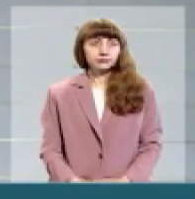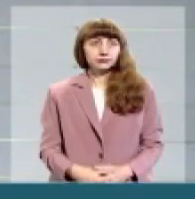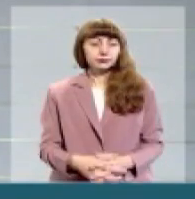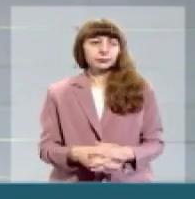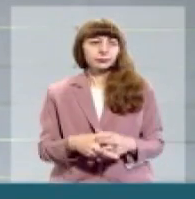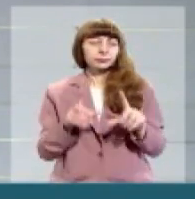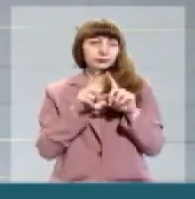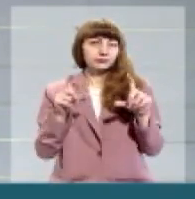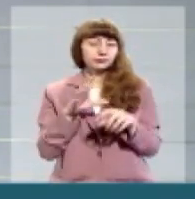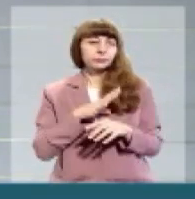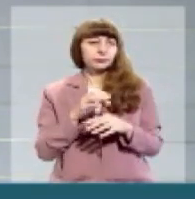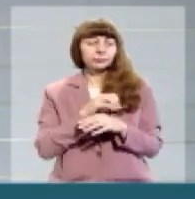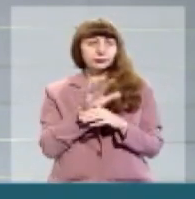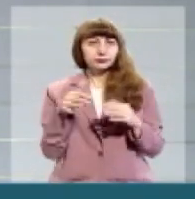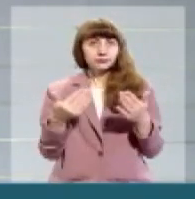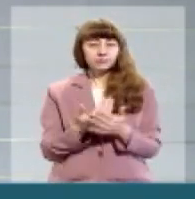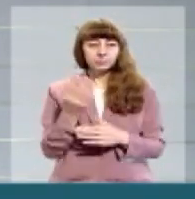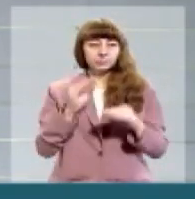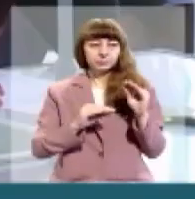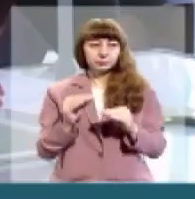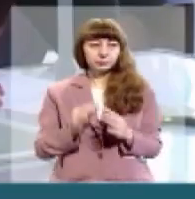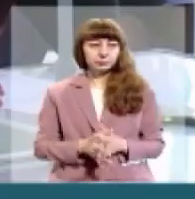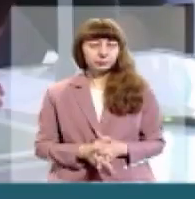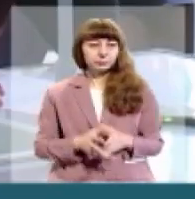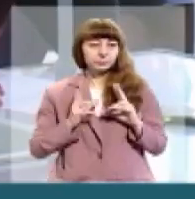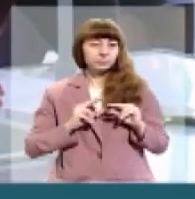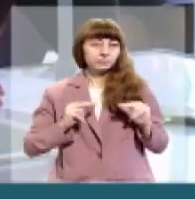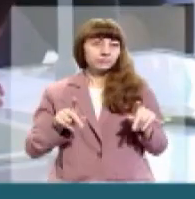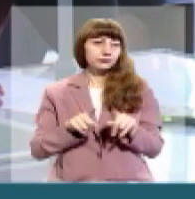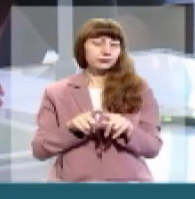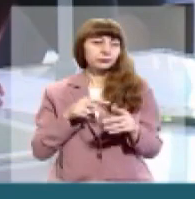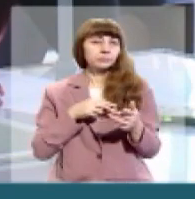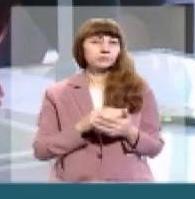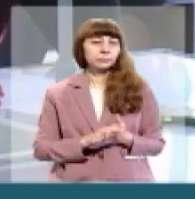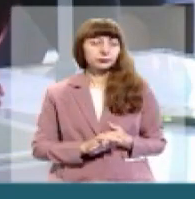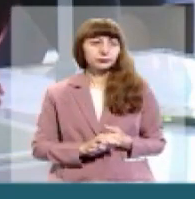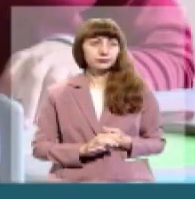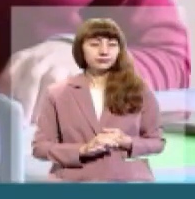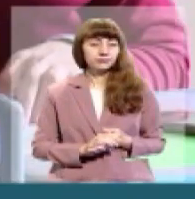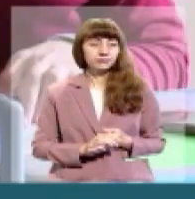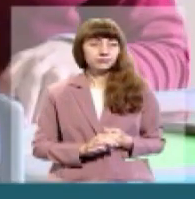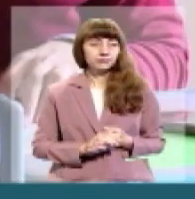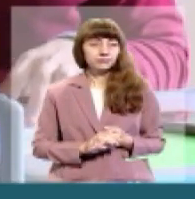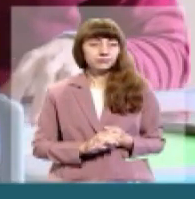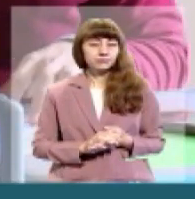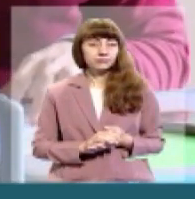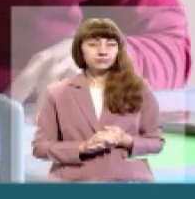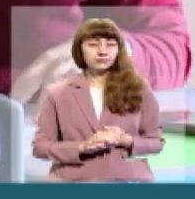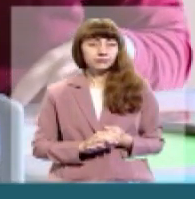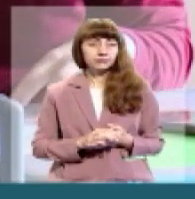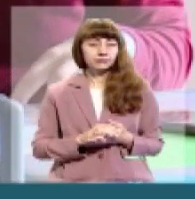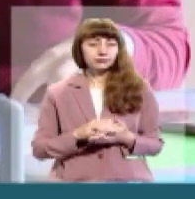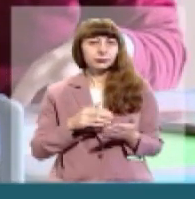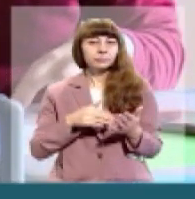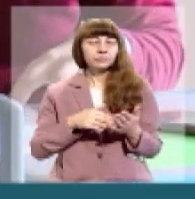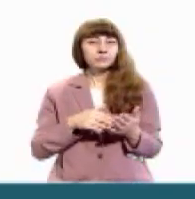соны ашу жөнінде көптеген жаңа тәсілдермен таныстырды. Семинарға тарих пәні бойынша 15 педагог қатысты. Айтуларынша, тың